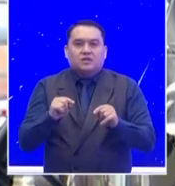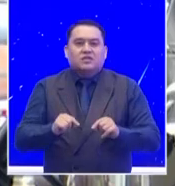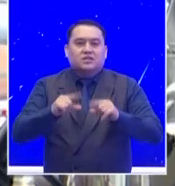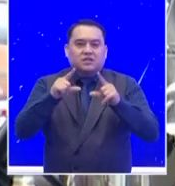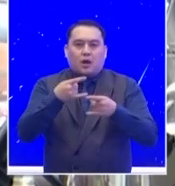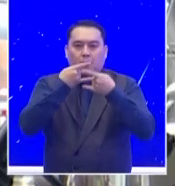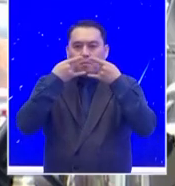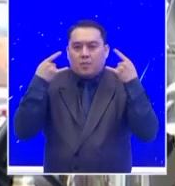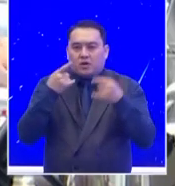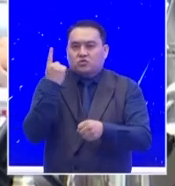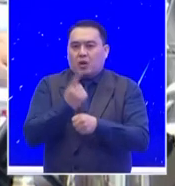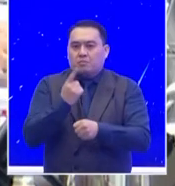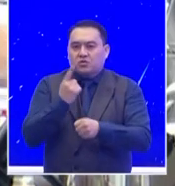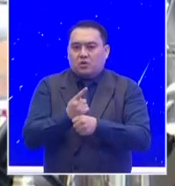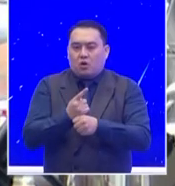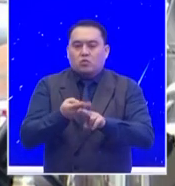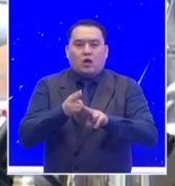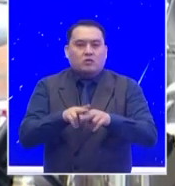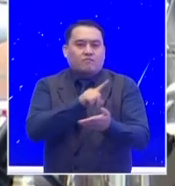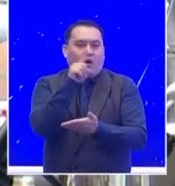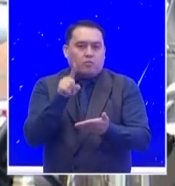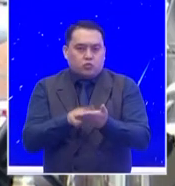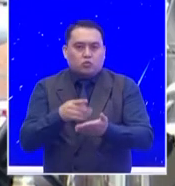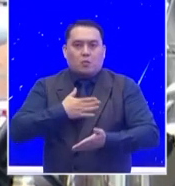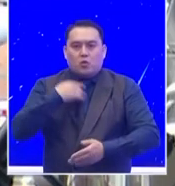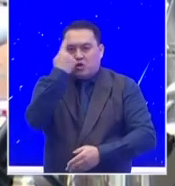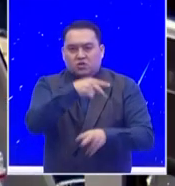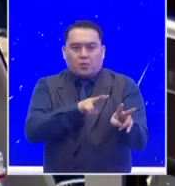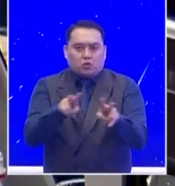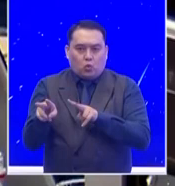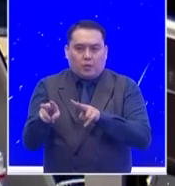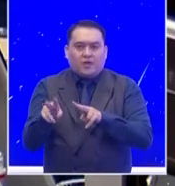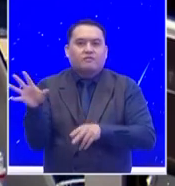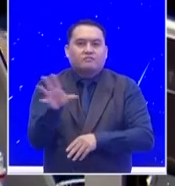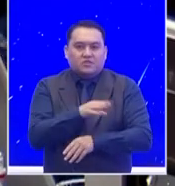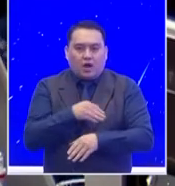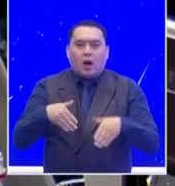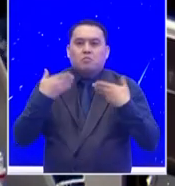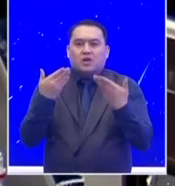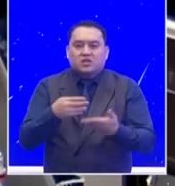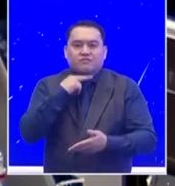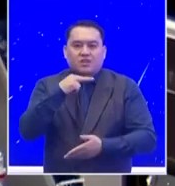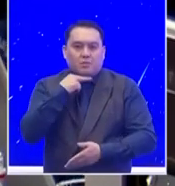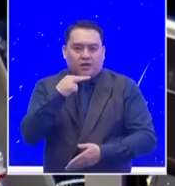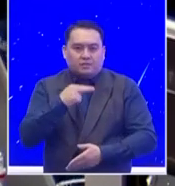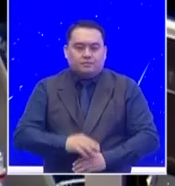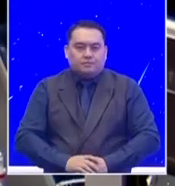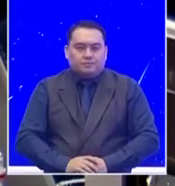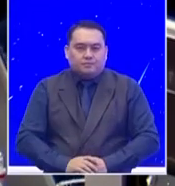на эти продукты не должно быть. Этот вопрос находится на моем личном контроле. Прошу всех вас обратить на это особое